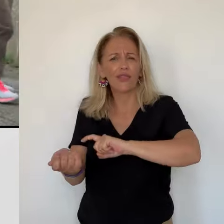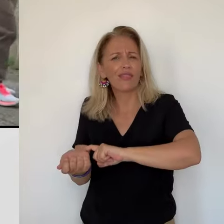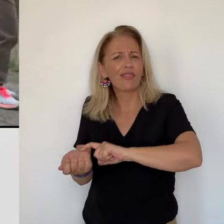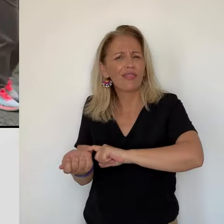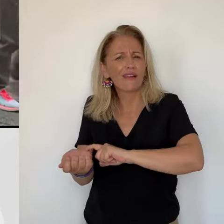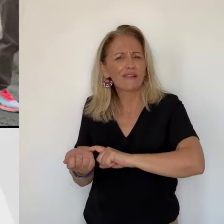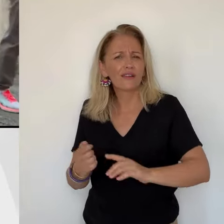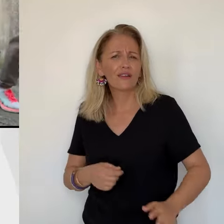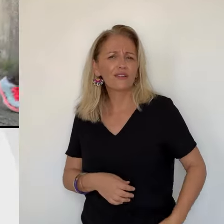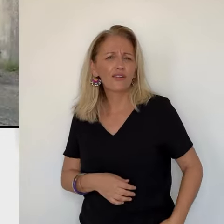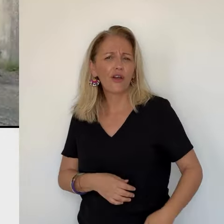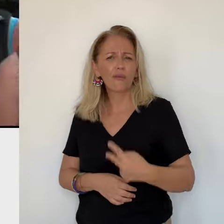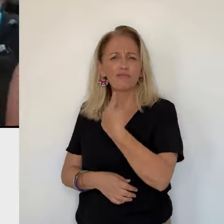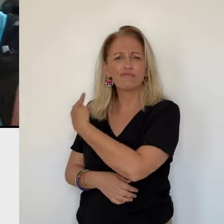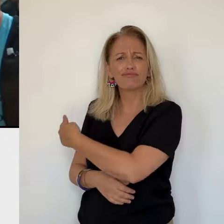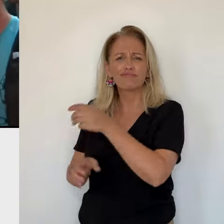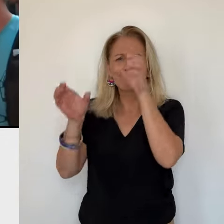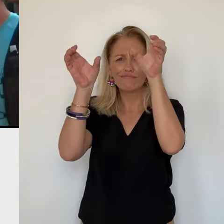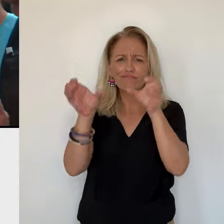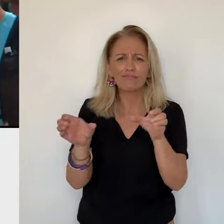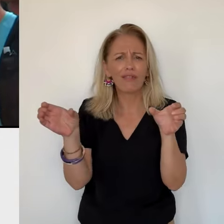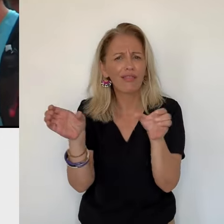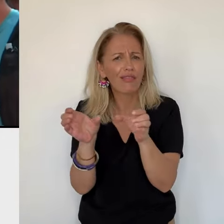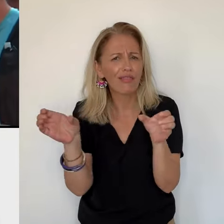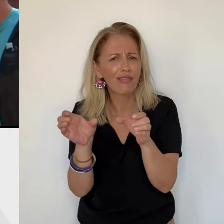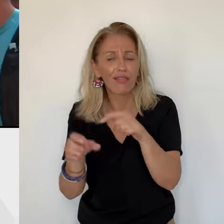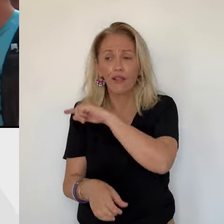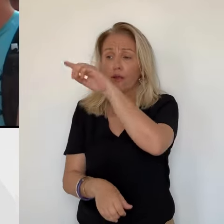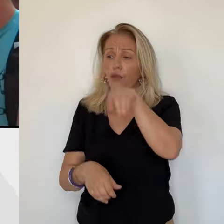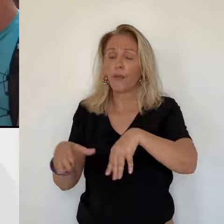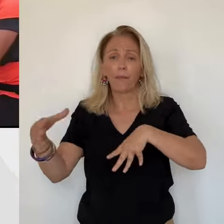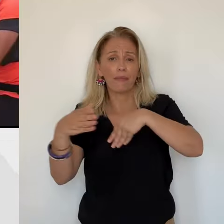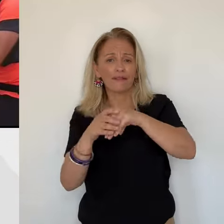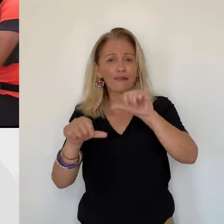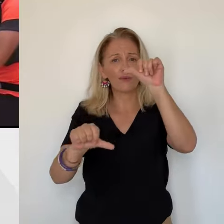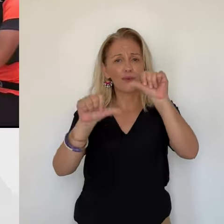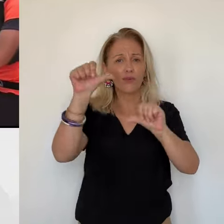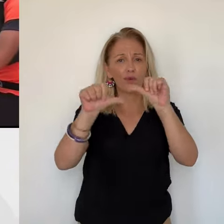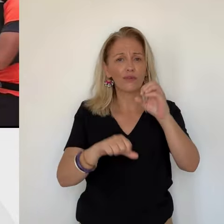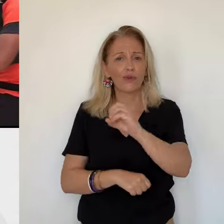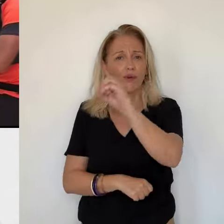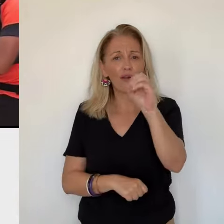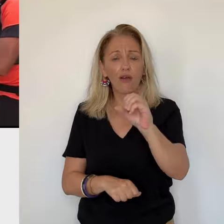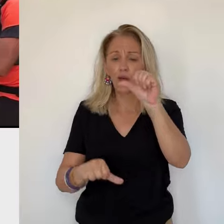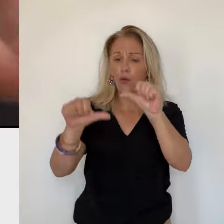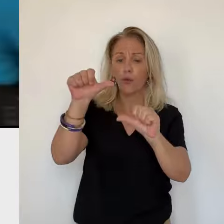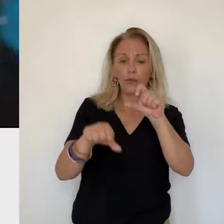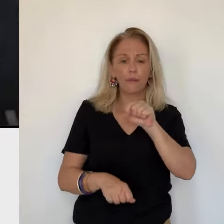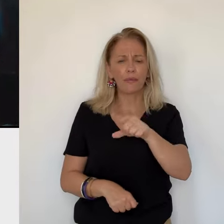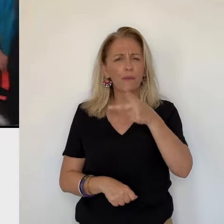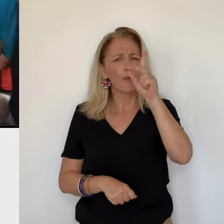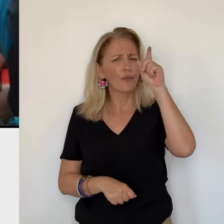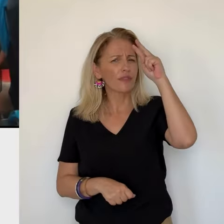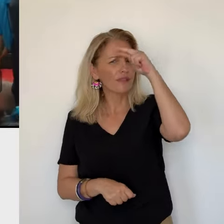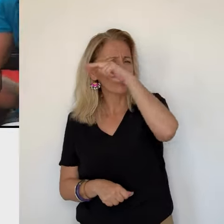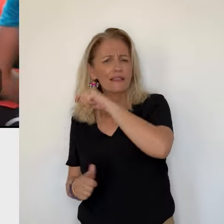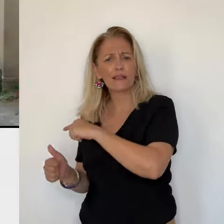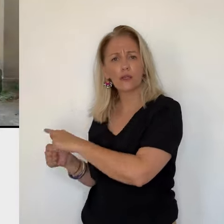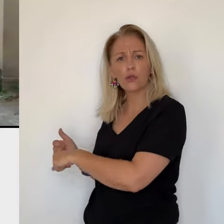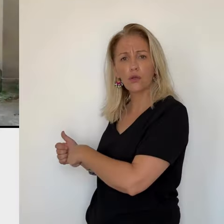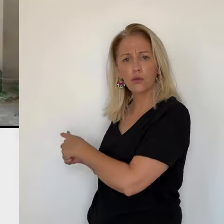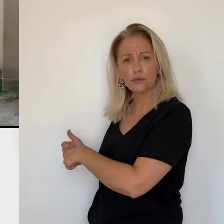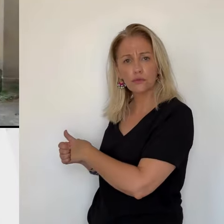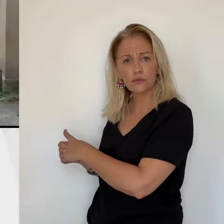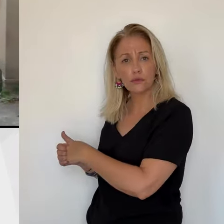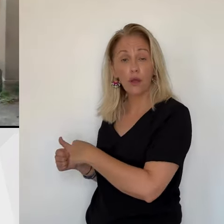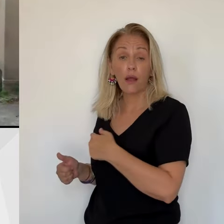s'aventurer dans l'une des courses les plus difficiles de Corse. Sur la ligne de départ, le stress monte, les jambes tremblent pour les